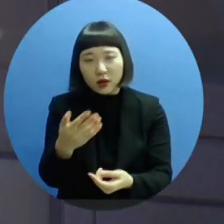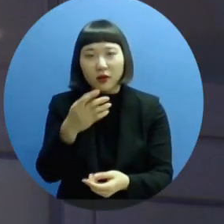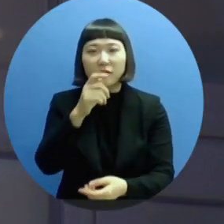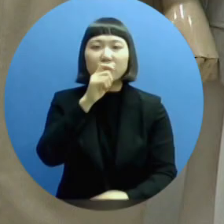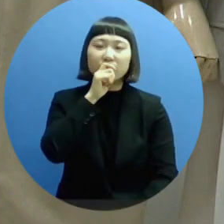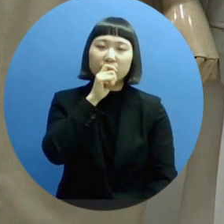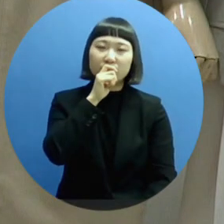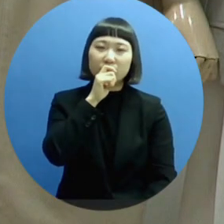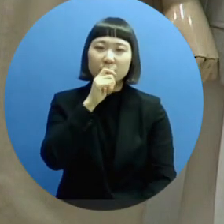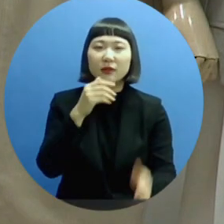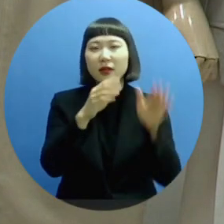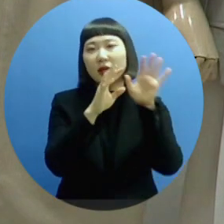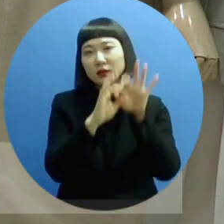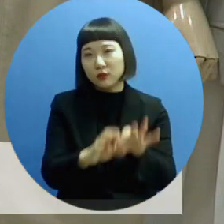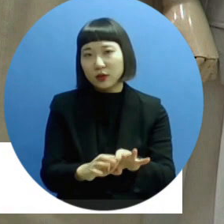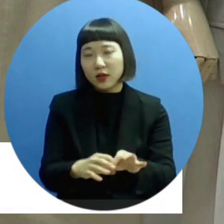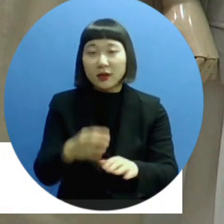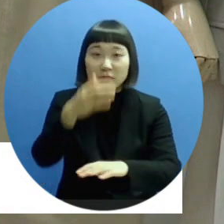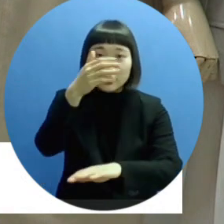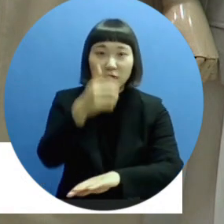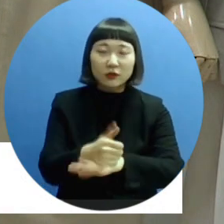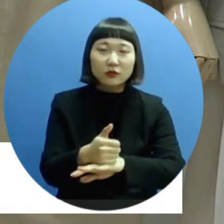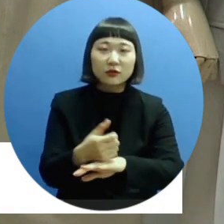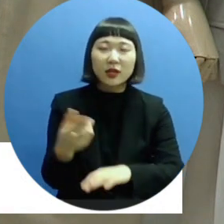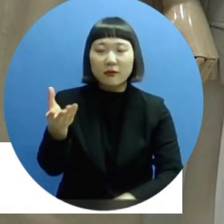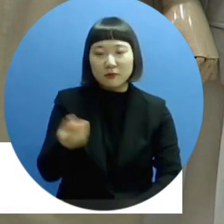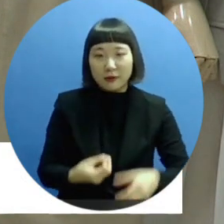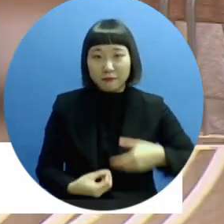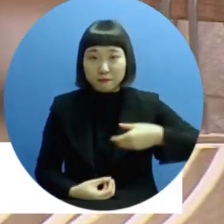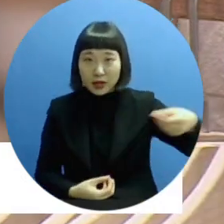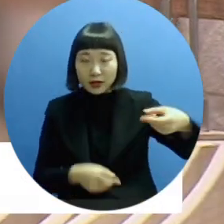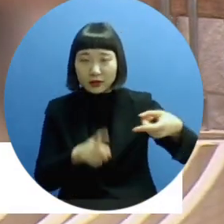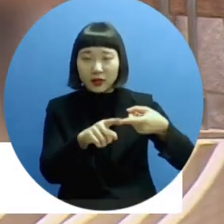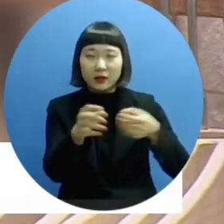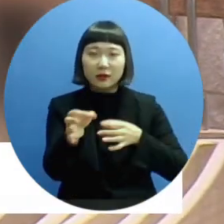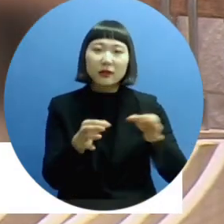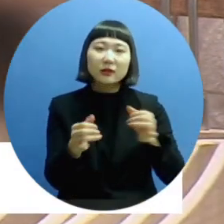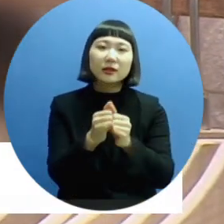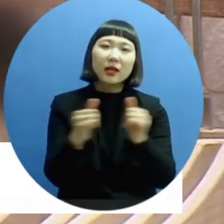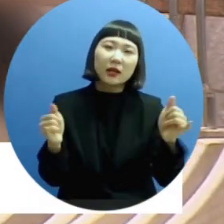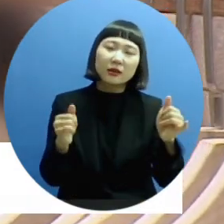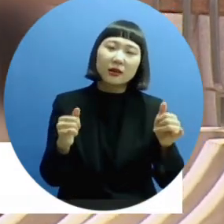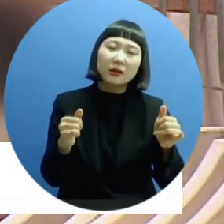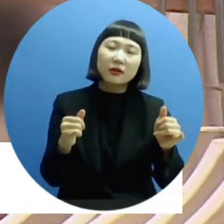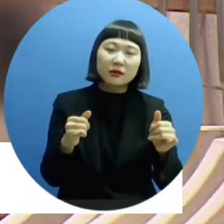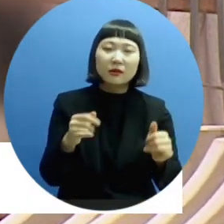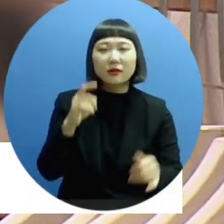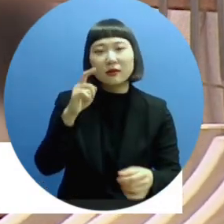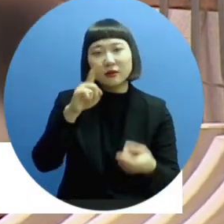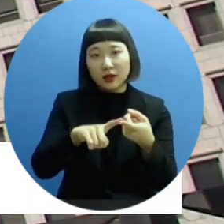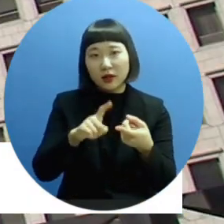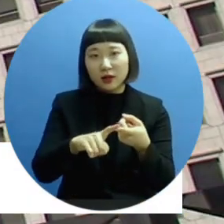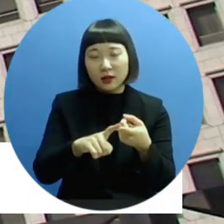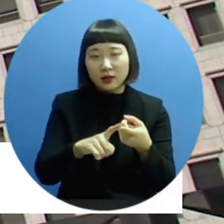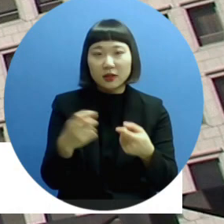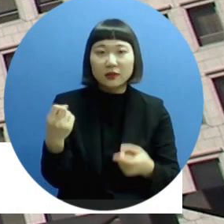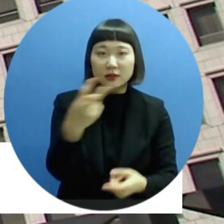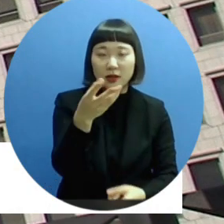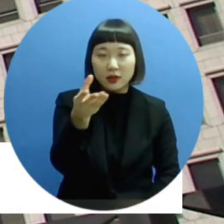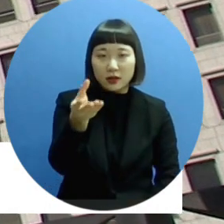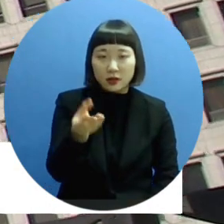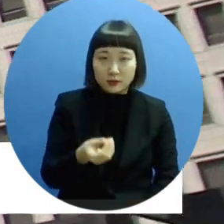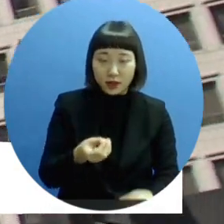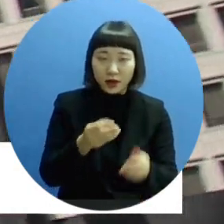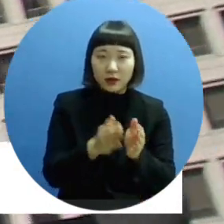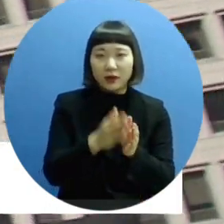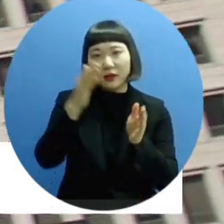있고 재임대 상인들도 소상공인이라는 점 등을 감안해 점포 재임대 유예기간을 연장해줬습니다. 하지만